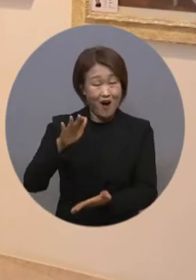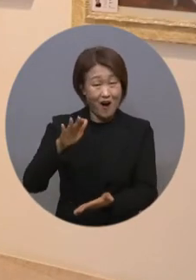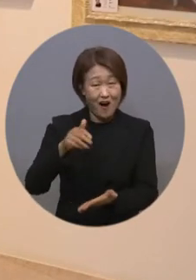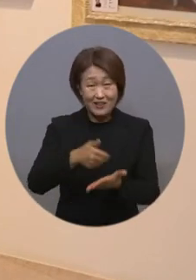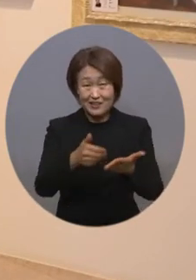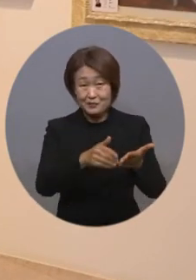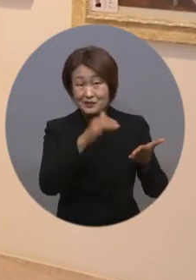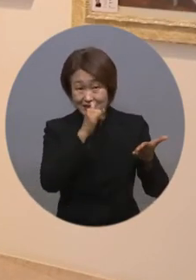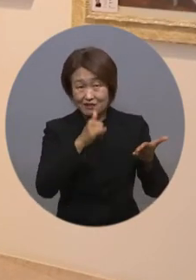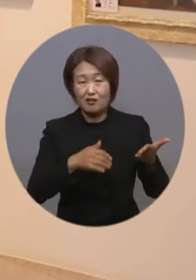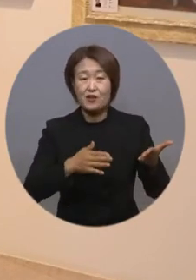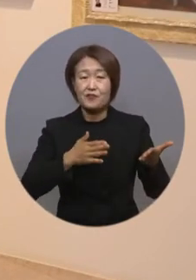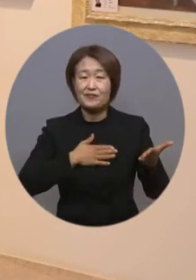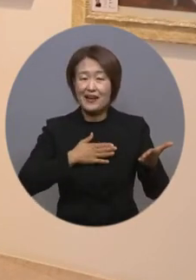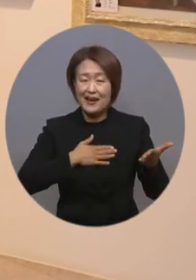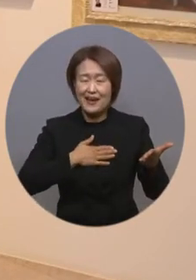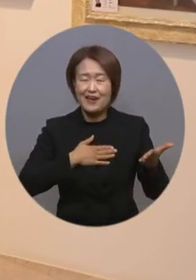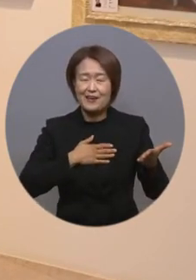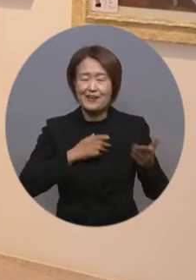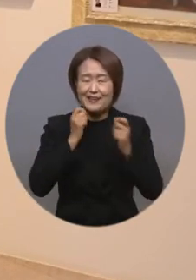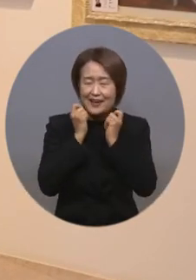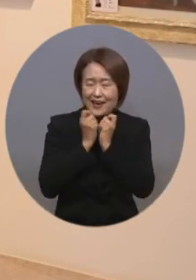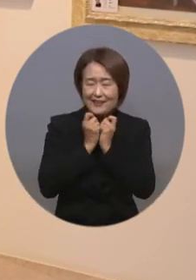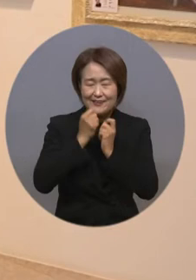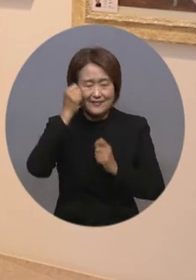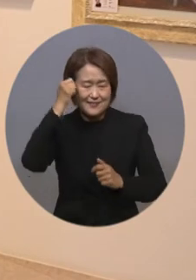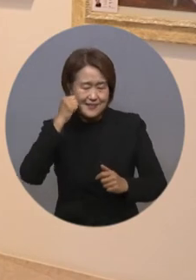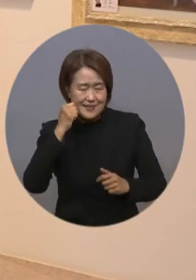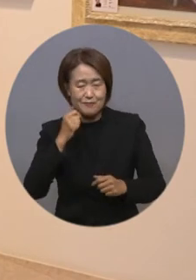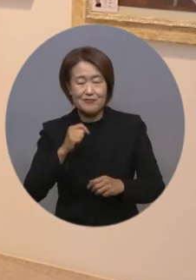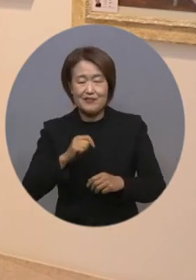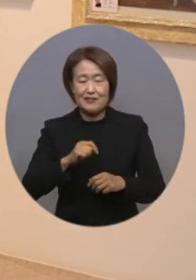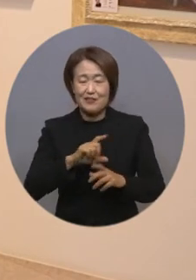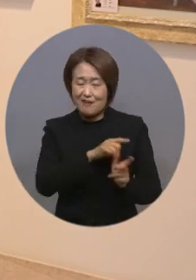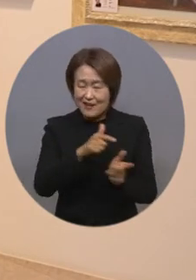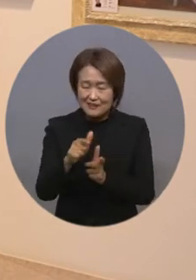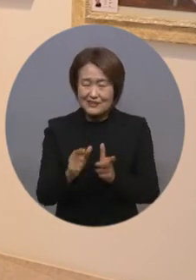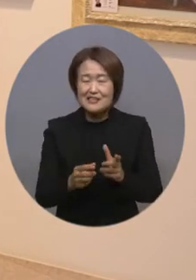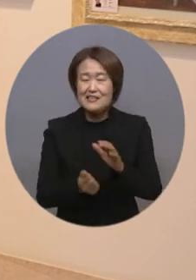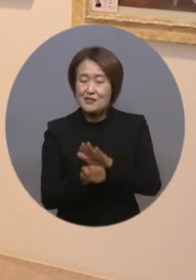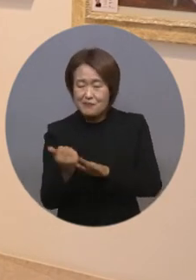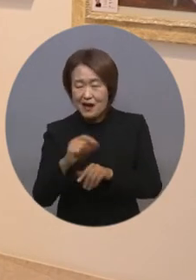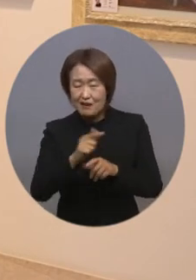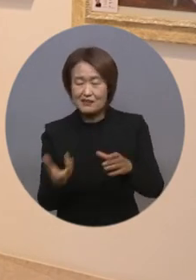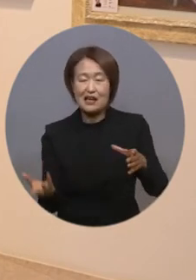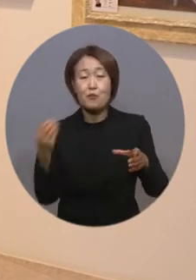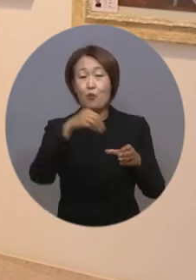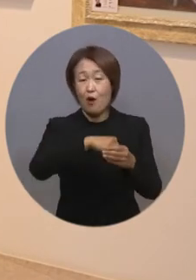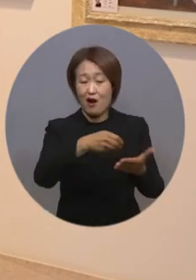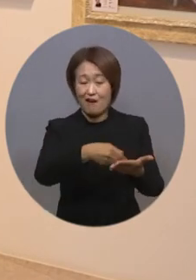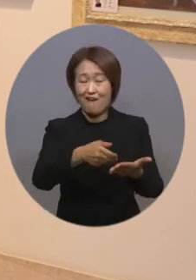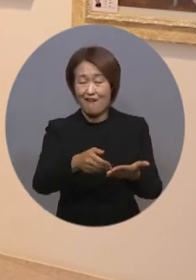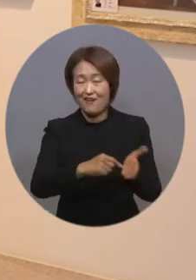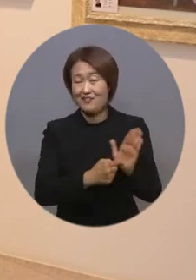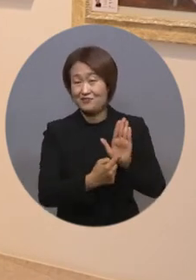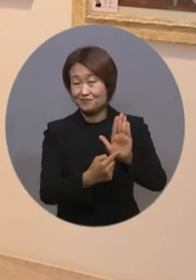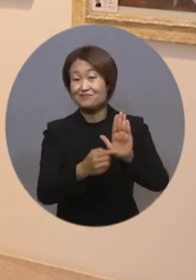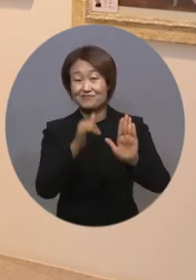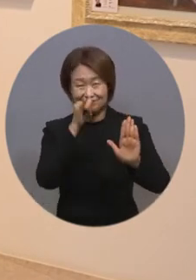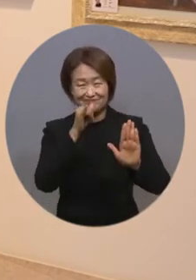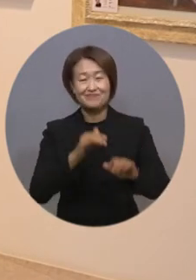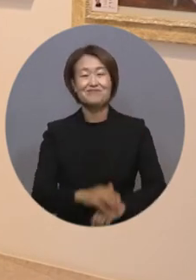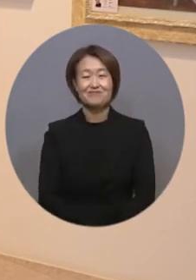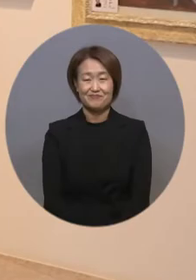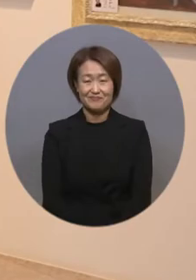작품들은 자신만의 빛깔과 짙은 향기로움으로 희망과 메시지를 전해주고 있습니다. 복지TV